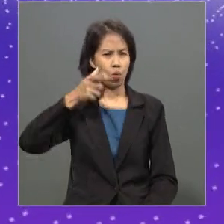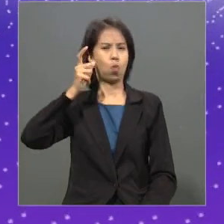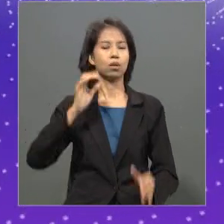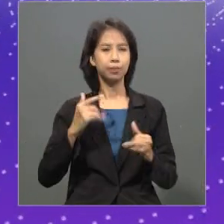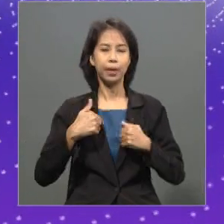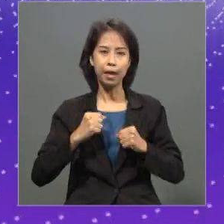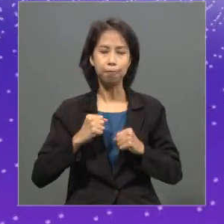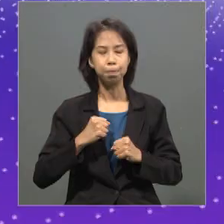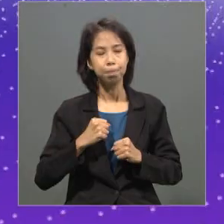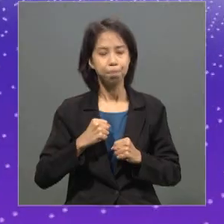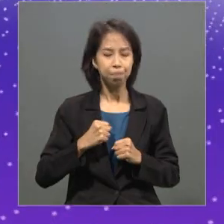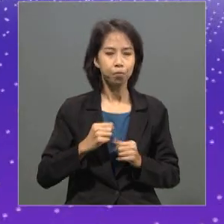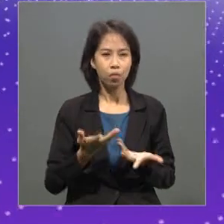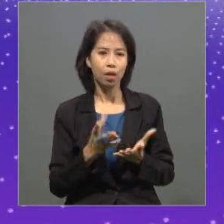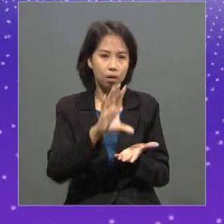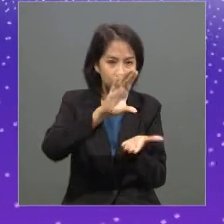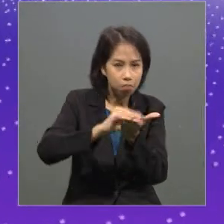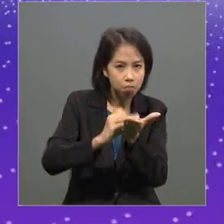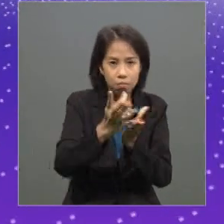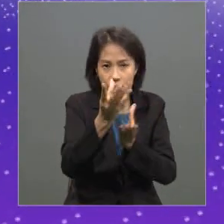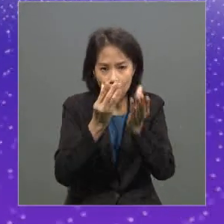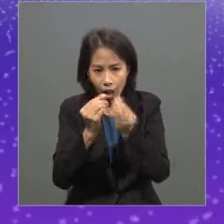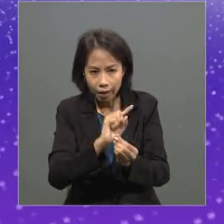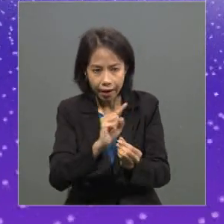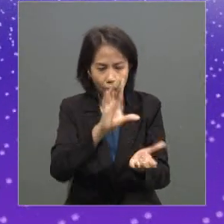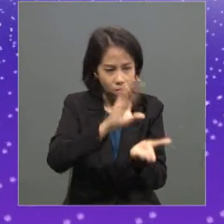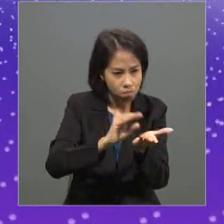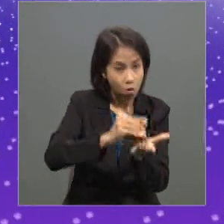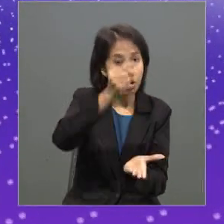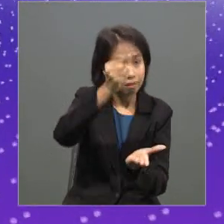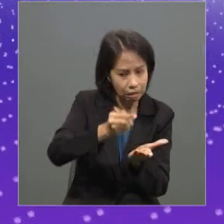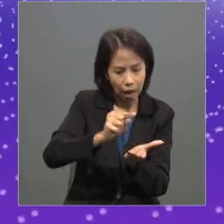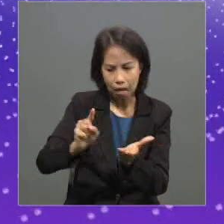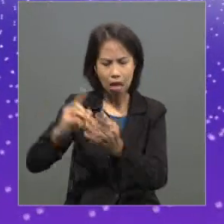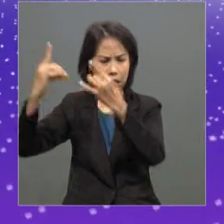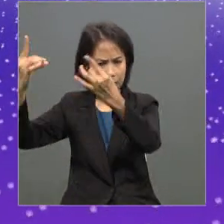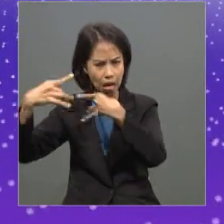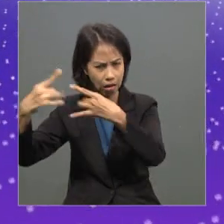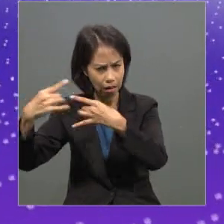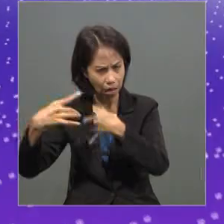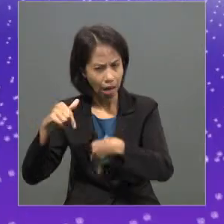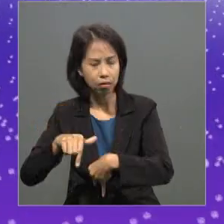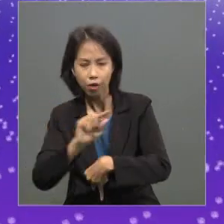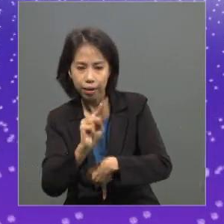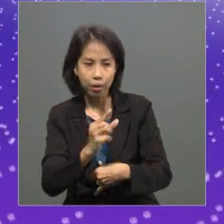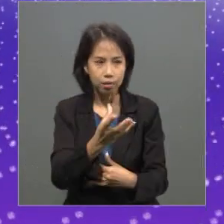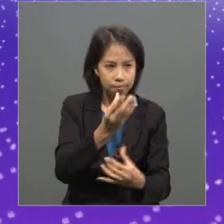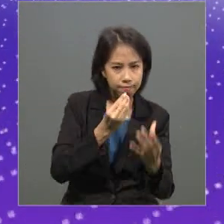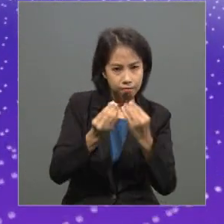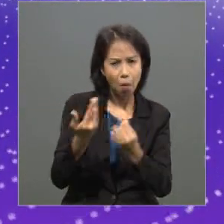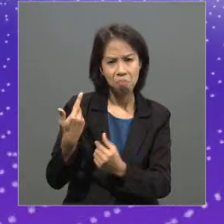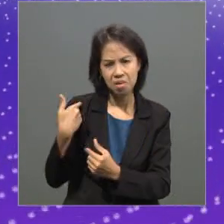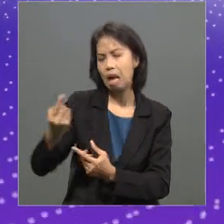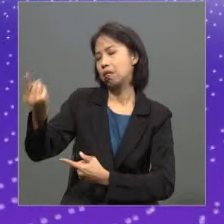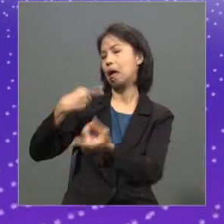สติพยายามติดตามดูข้อมูลว่าอันไหนเป็นข้อมูลจริงอันไหนเป็นการกลั่นแกล้งใส่ความปลุกปั่นบ้างก็ด่าเอา